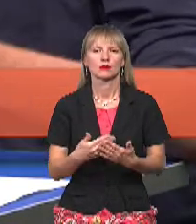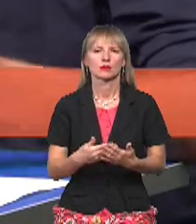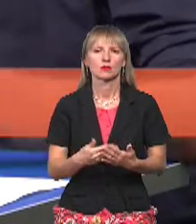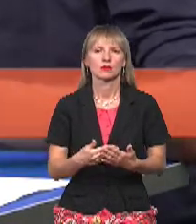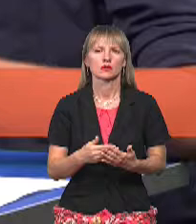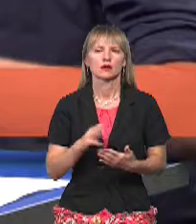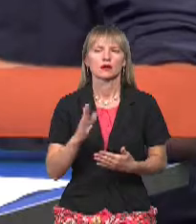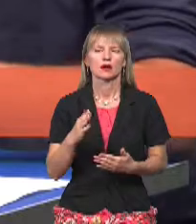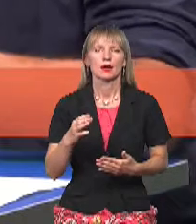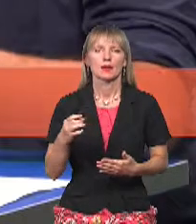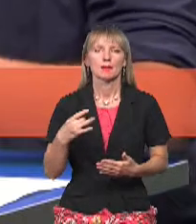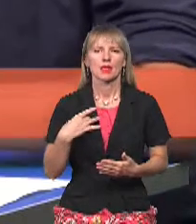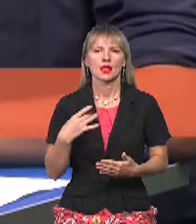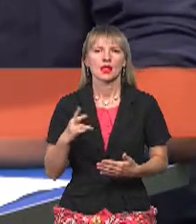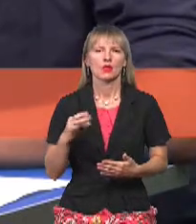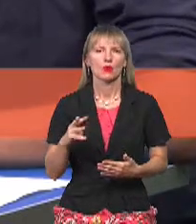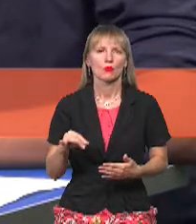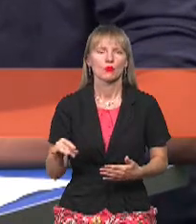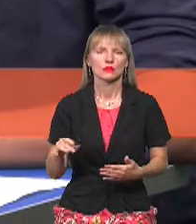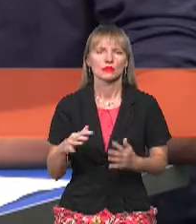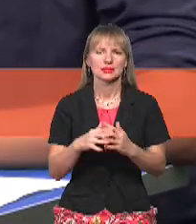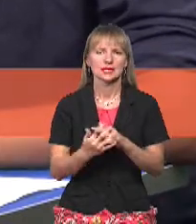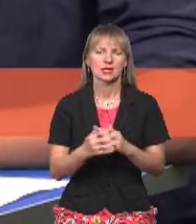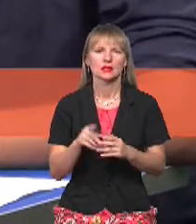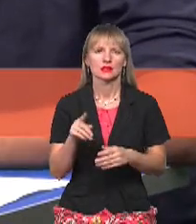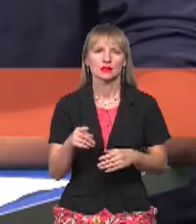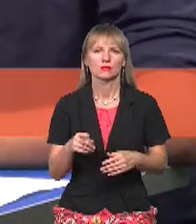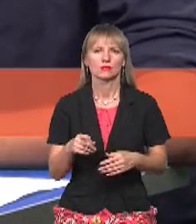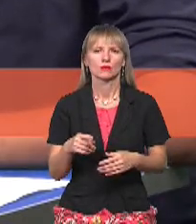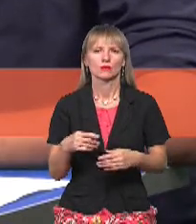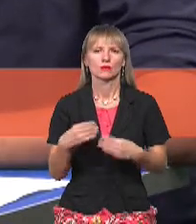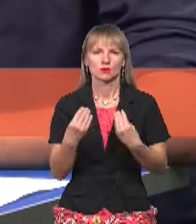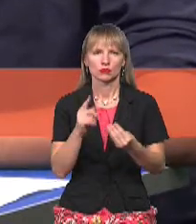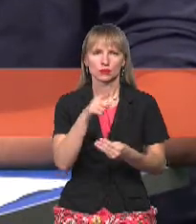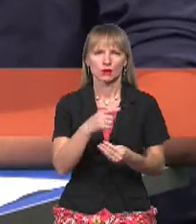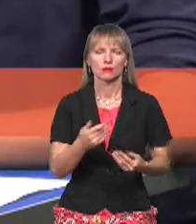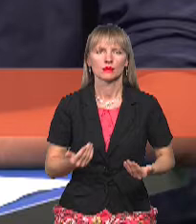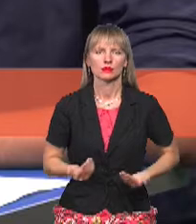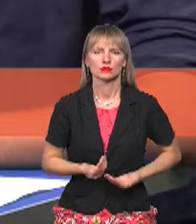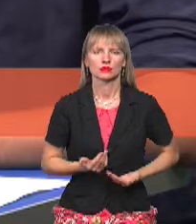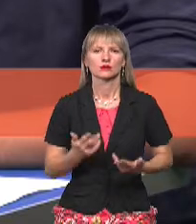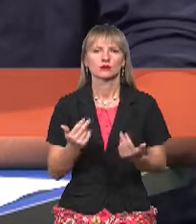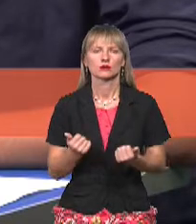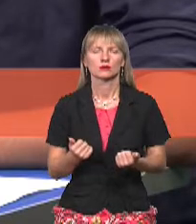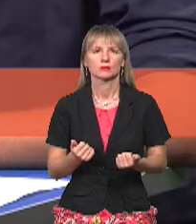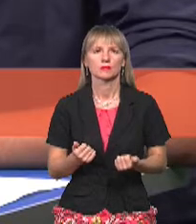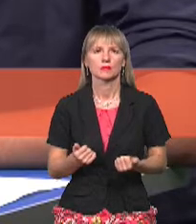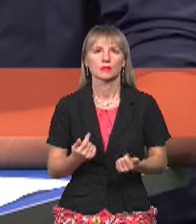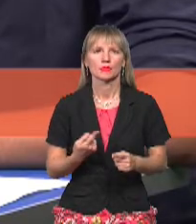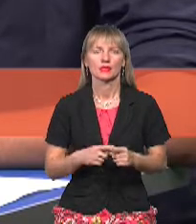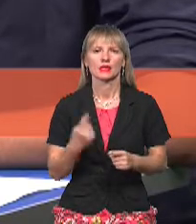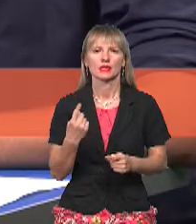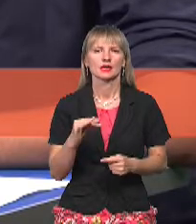там Білинському, Долинському або Наталівці. Йому нададуть там житло. Так. Ну, це один